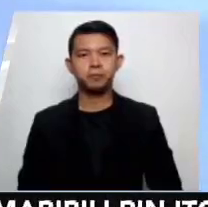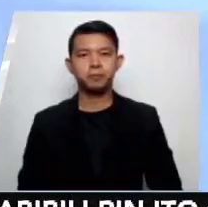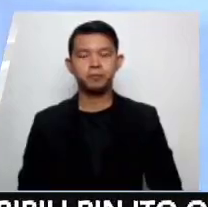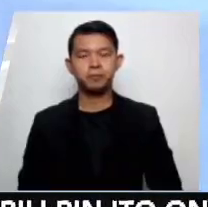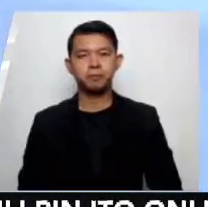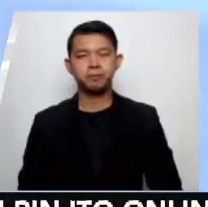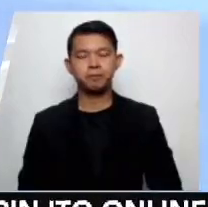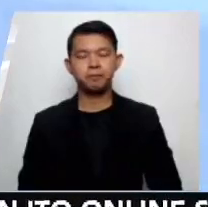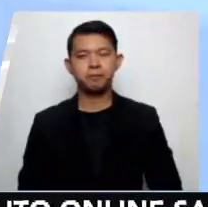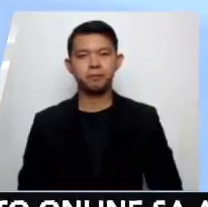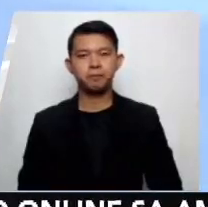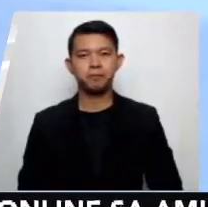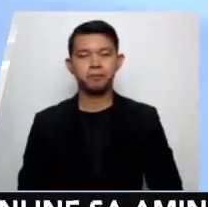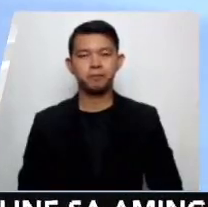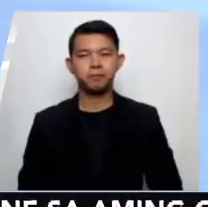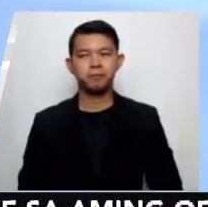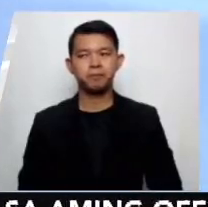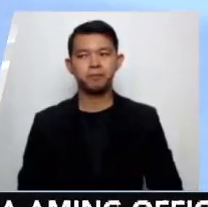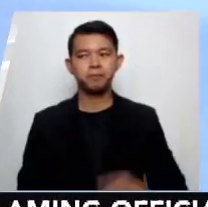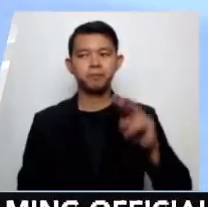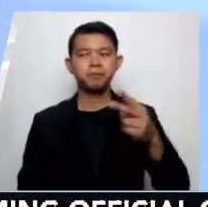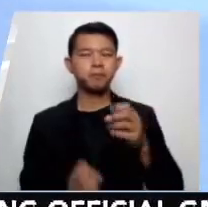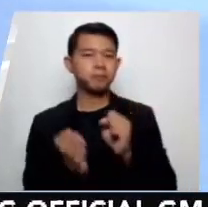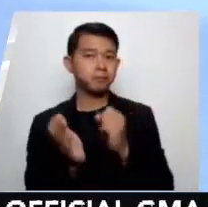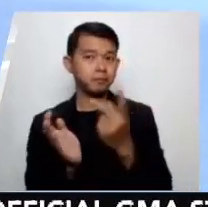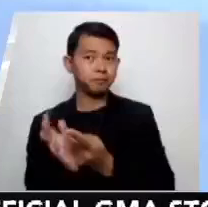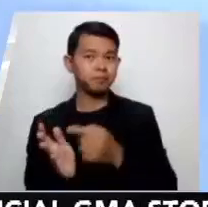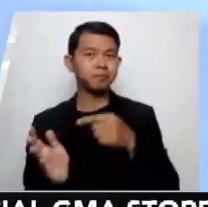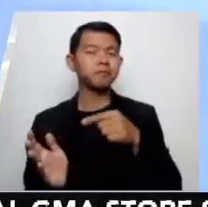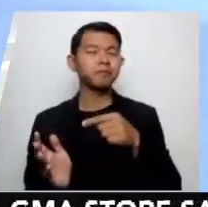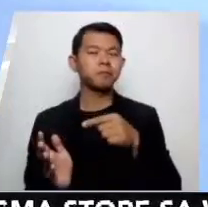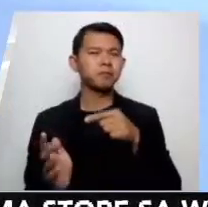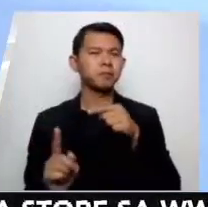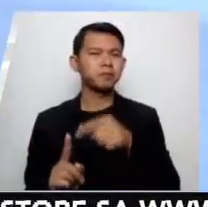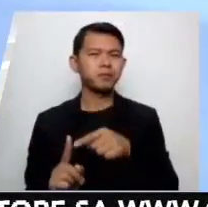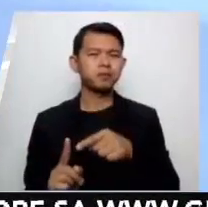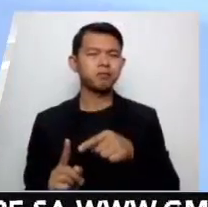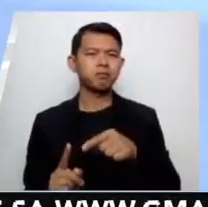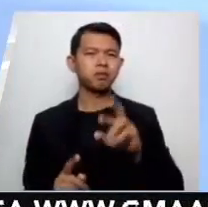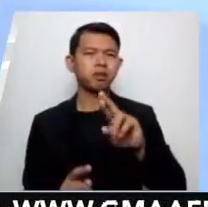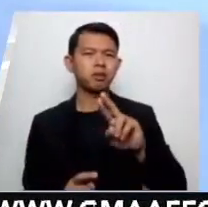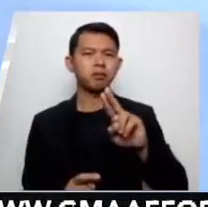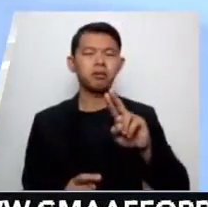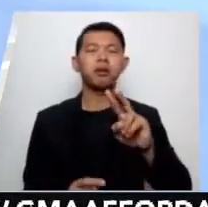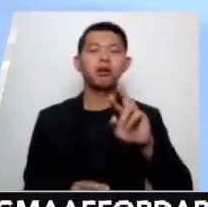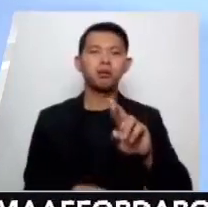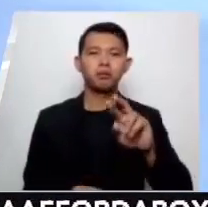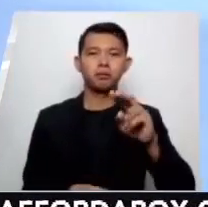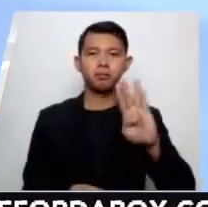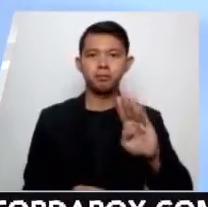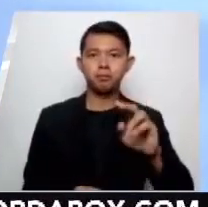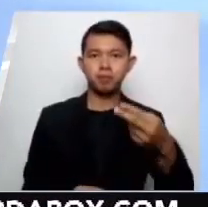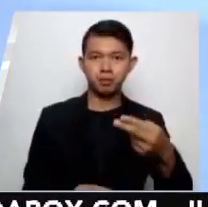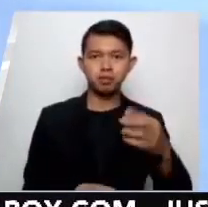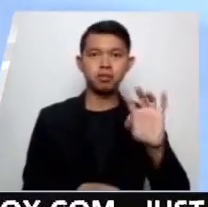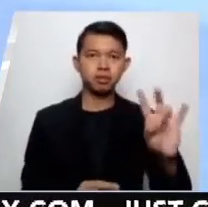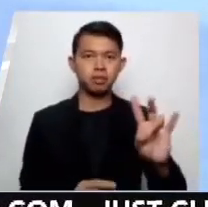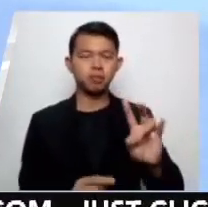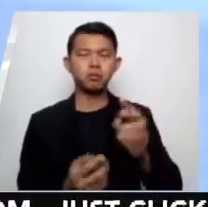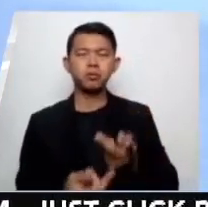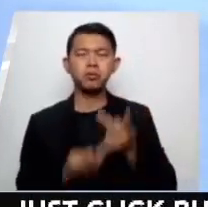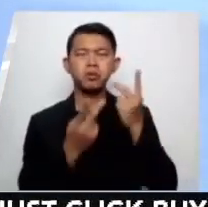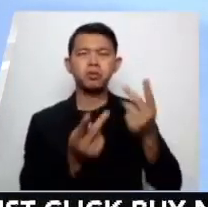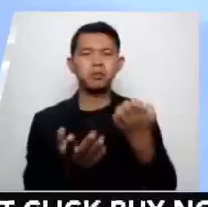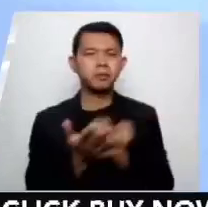Aprobado na po sa ikalawang pagbasa ng Kamara ang Resolution of Both Houses 7 na layong amyendahan ang ilang economic provisions sa